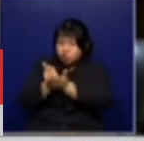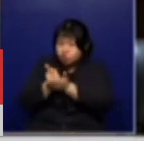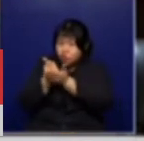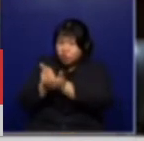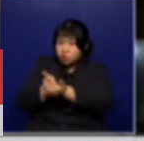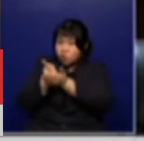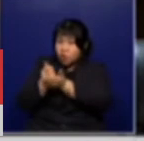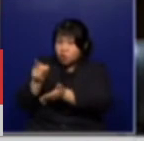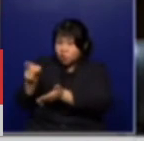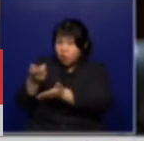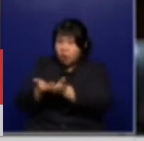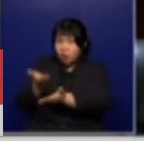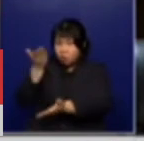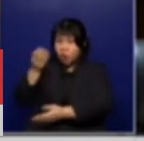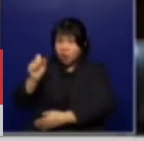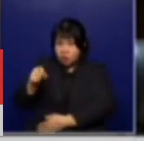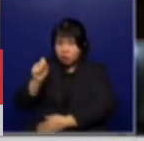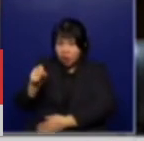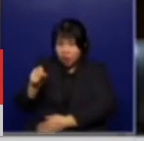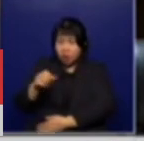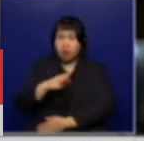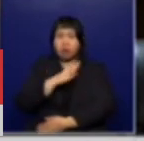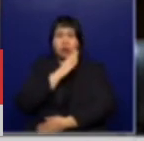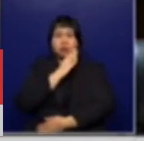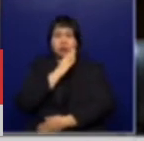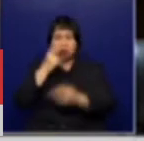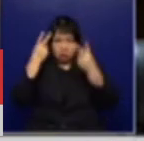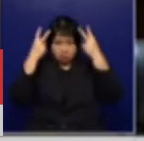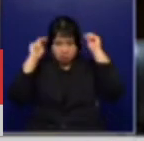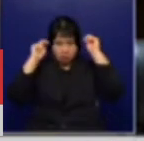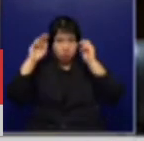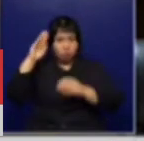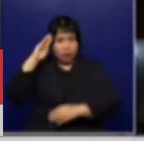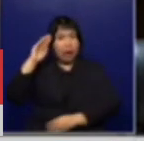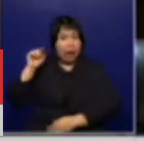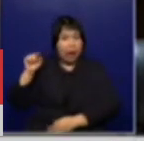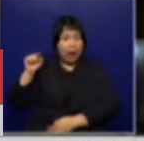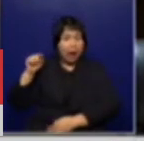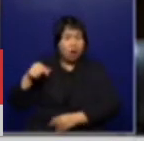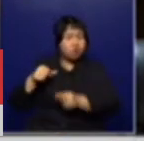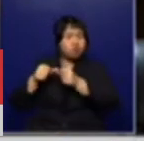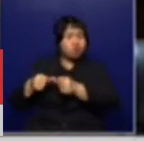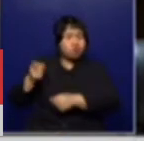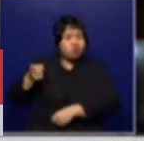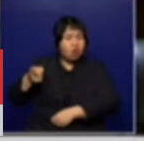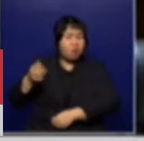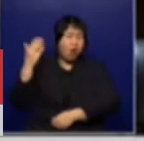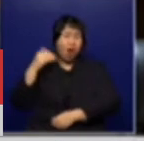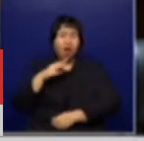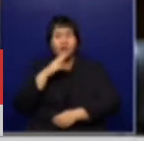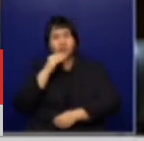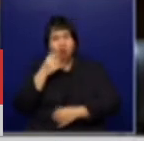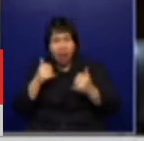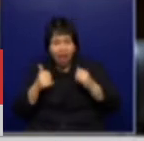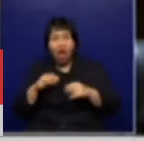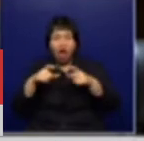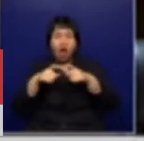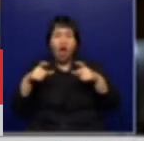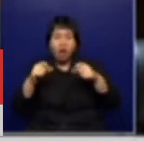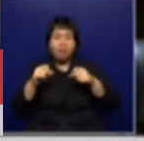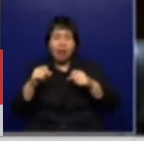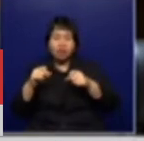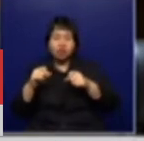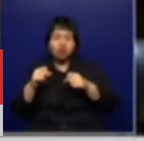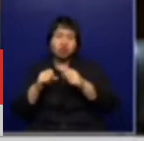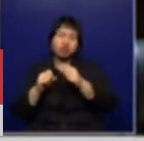ไม่ถ้าปล่อยให้พลเอกประยุทธ์บริหารประเทศต่อไปแบบนี้นะคะจากที่เคยพูดกันเล่นๆว่าได้บัตรคนจนจะกลายเป็นบัตร